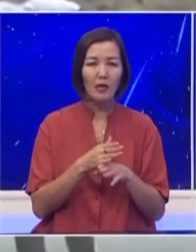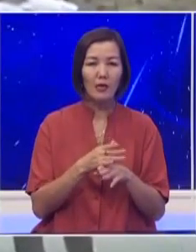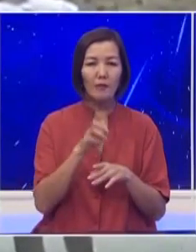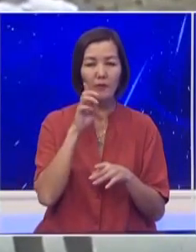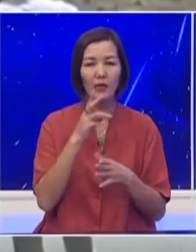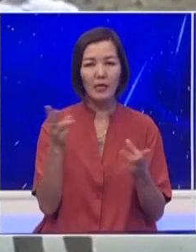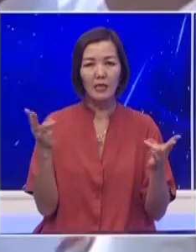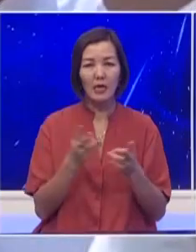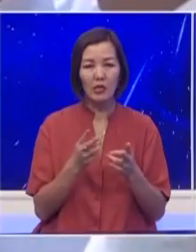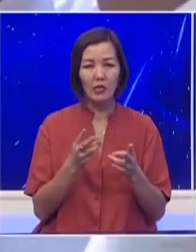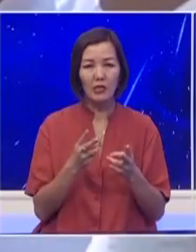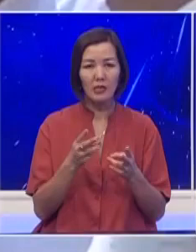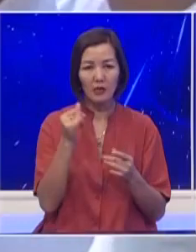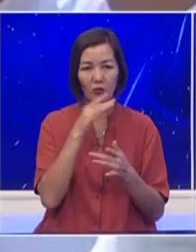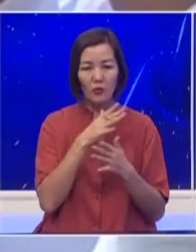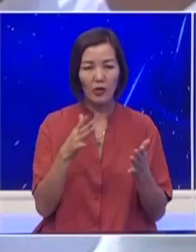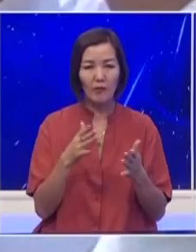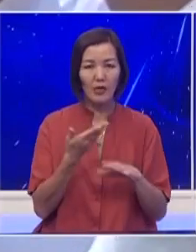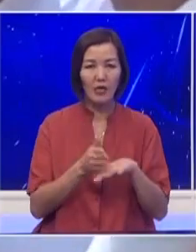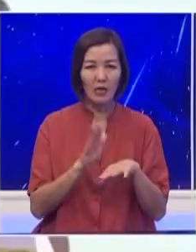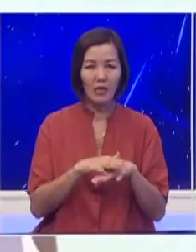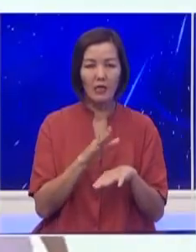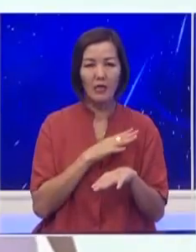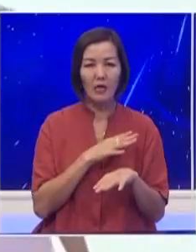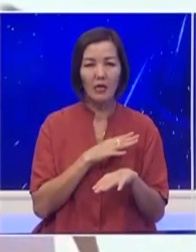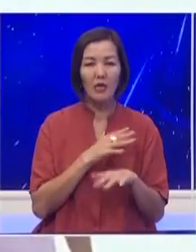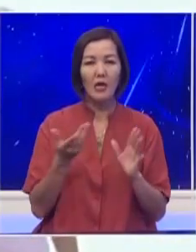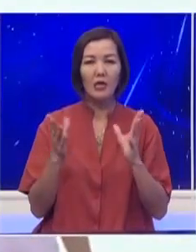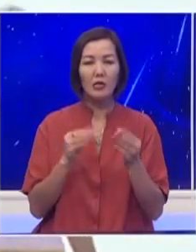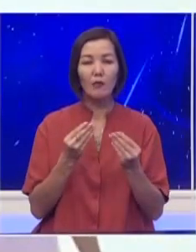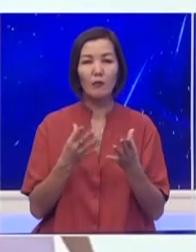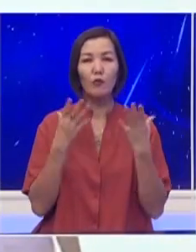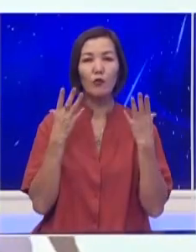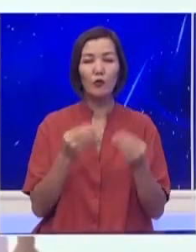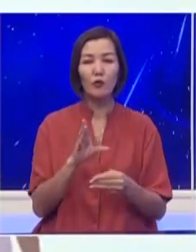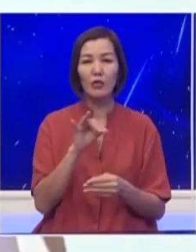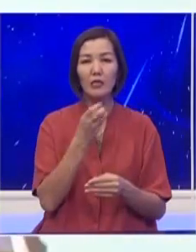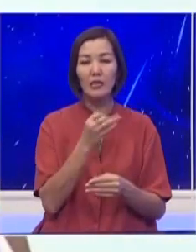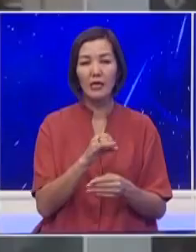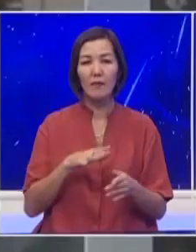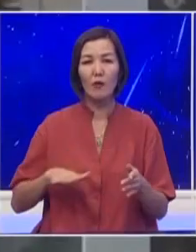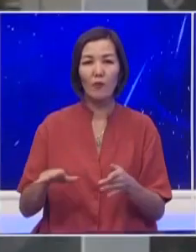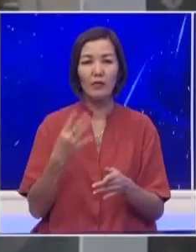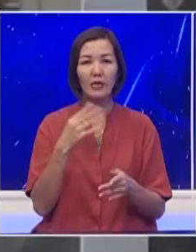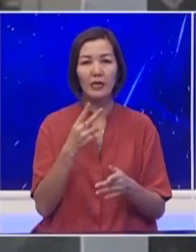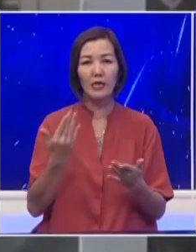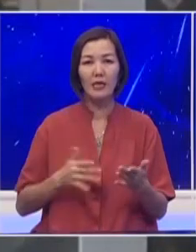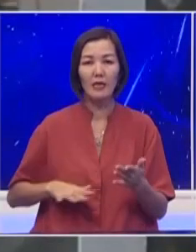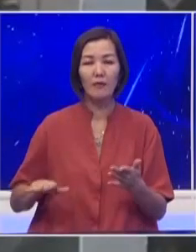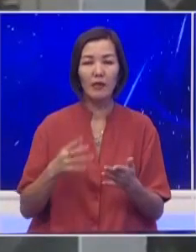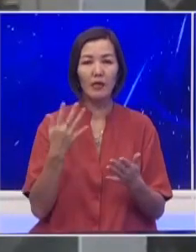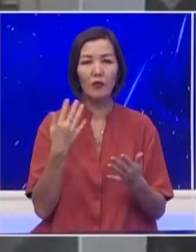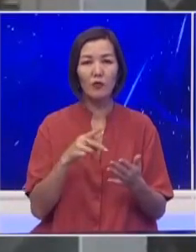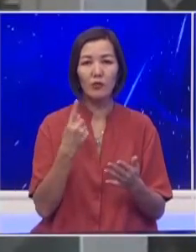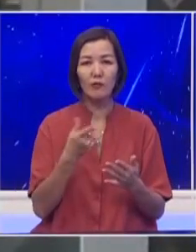мемлекеттің қажетті игілігін көре алмай қиналғандарын айтады. Айта кетейік, жалпы бүгінге дейін Сайрам ауданы аумағында 42 елді мекеннің 31-і